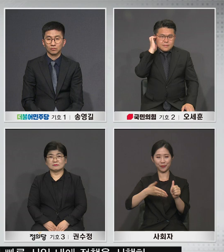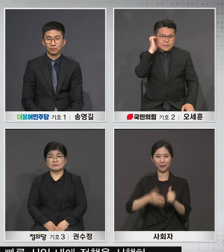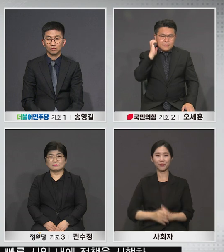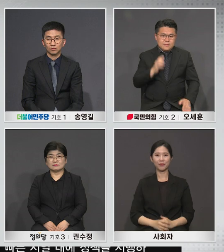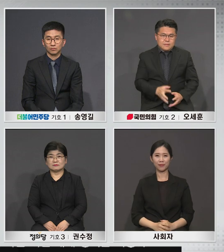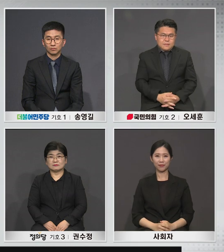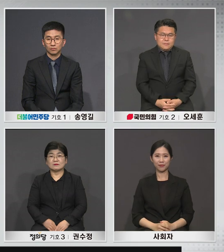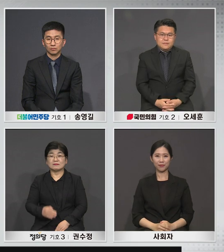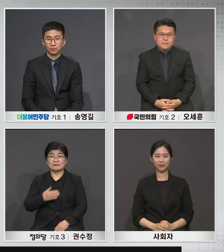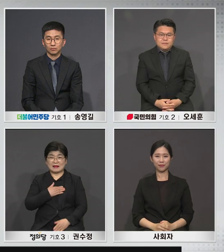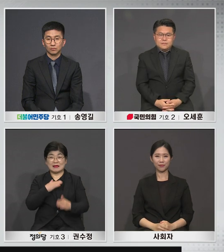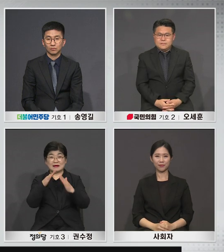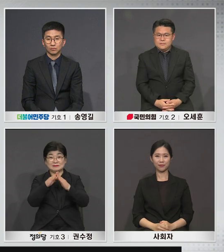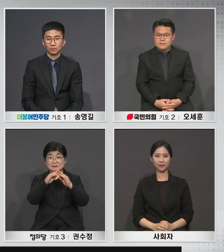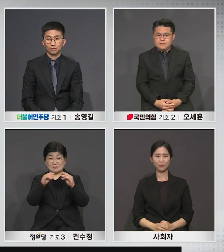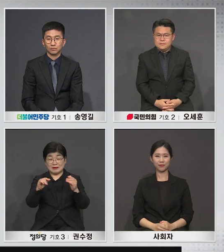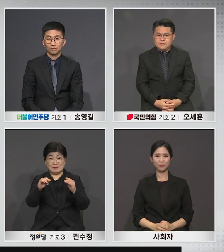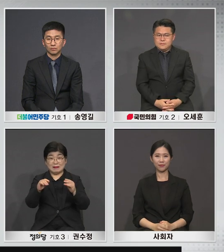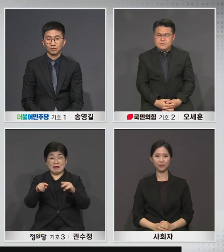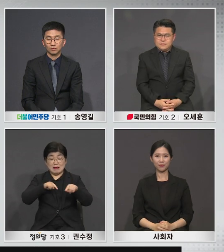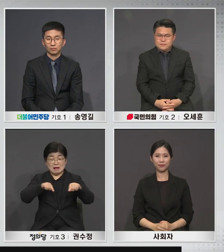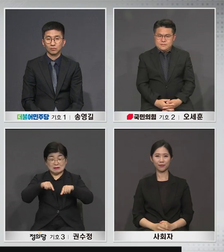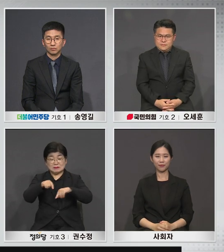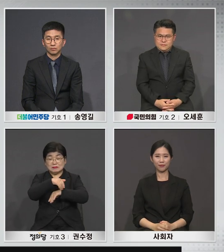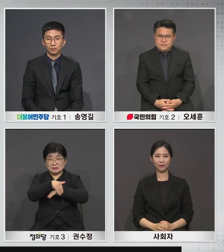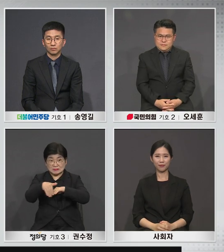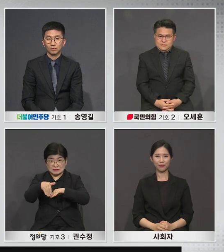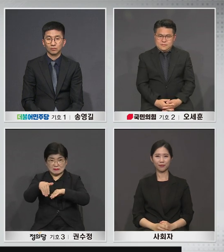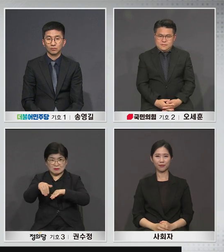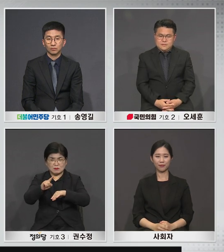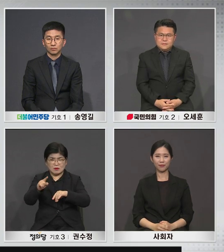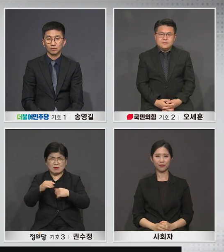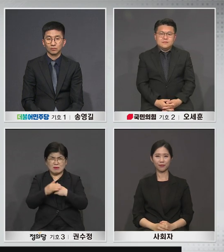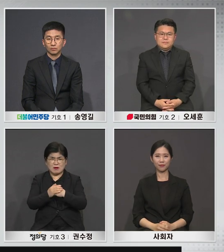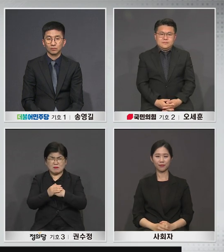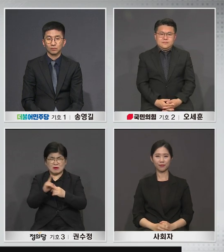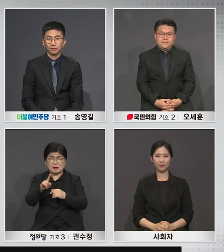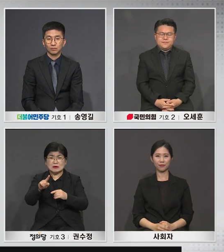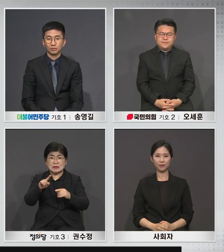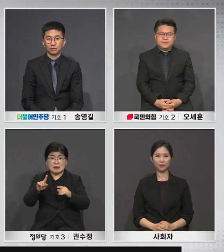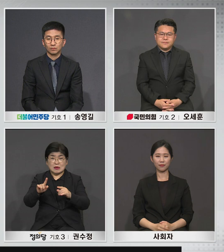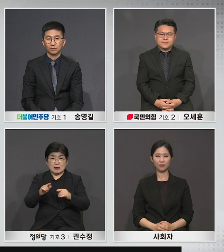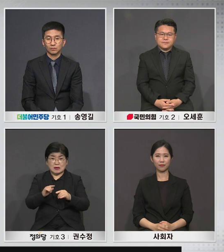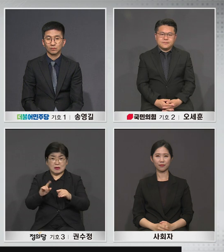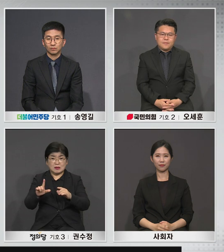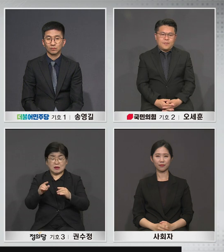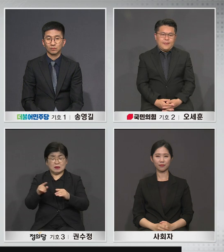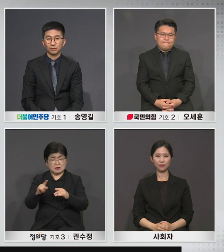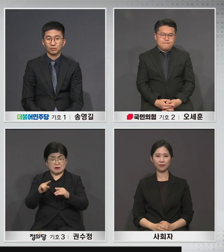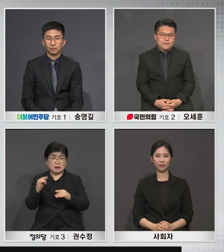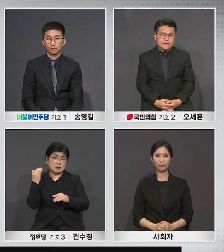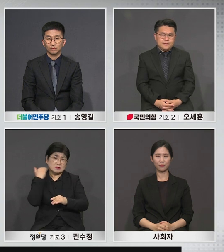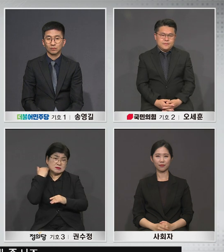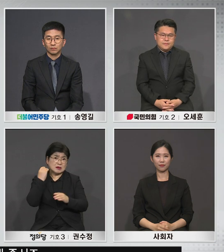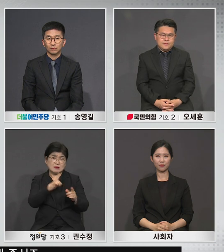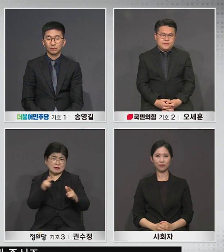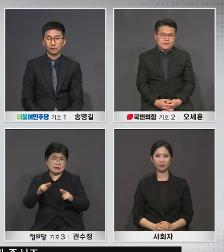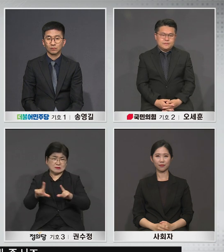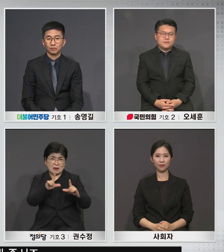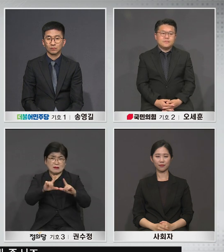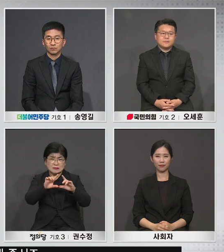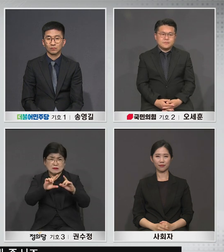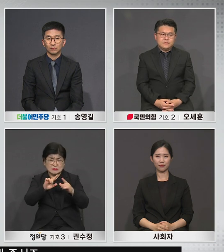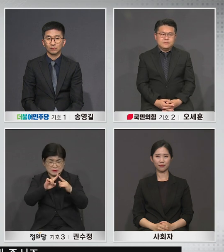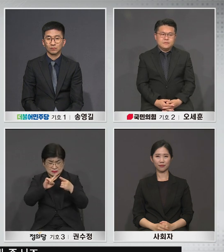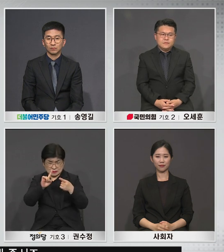정책의 핵심은 세입자들의 주거 안정을 정책의 1순위로 삼겠다는 것입니다. 임대료 정책과 공급 정책